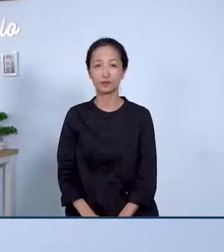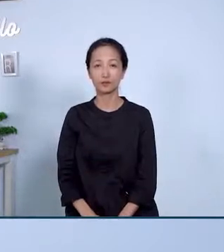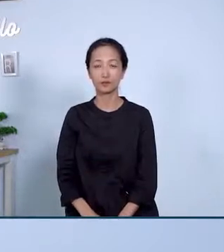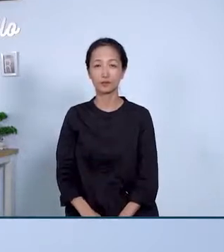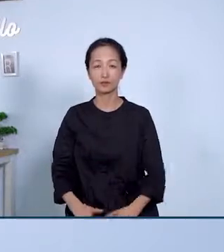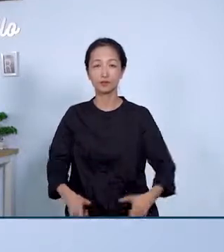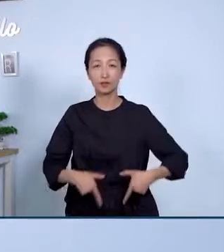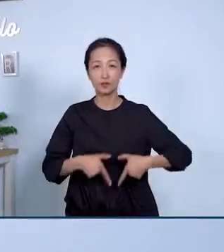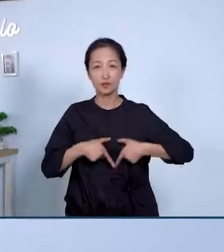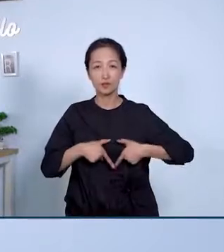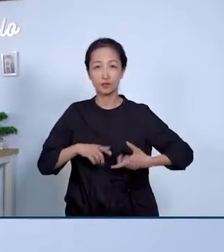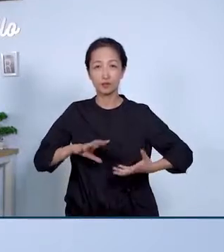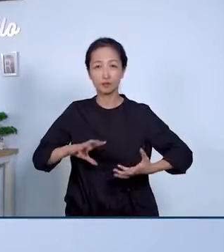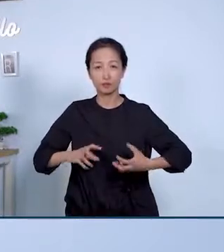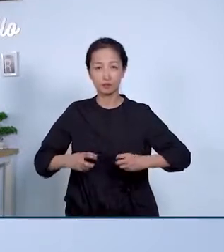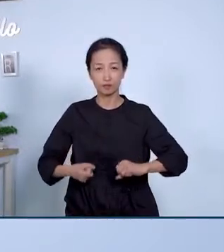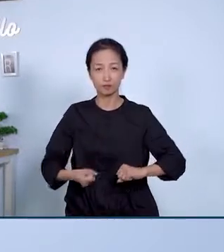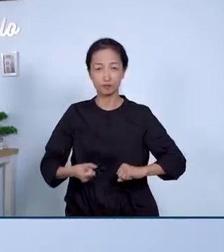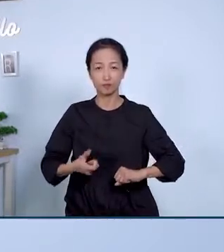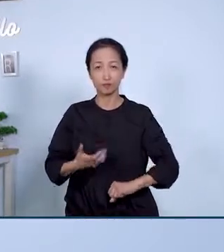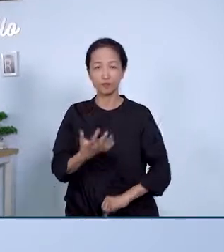心绞痛、